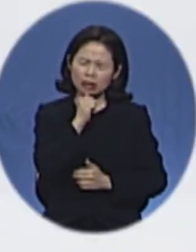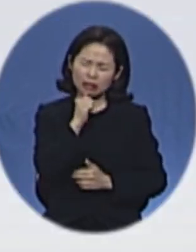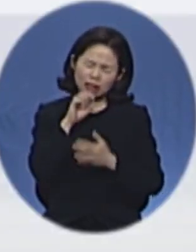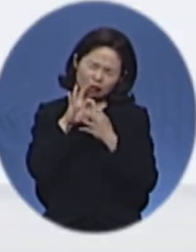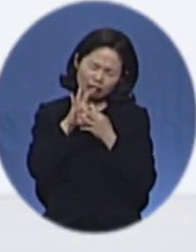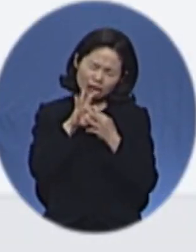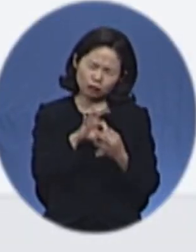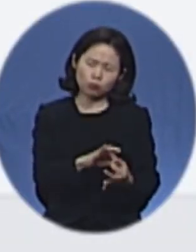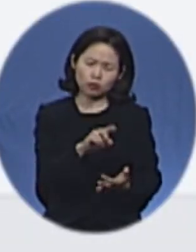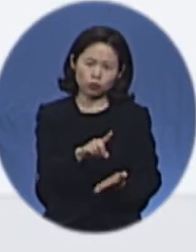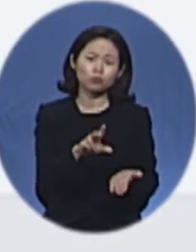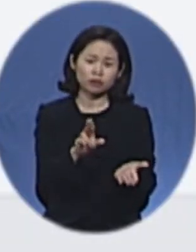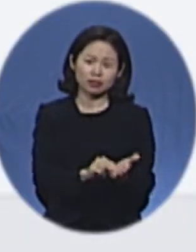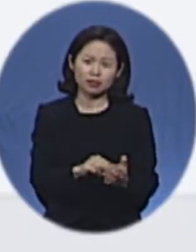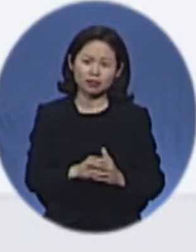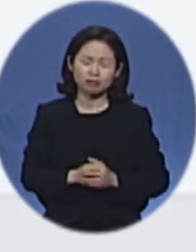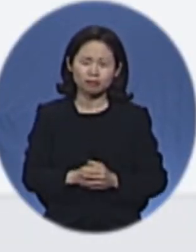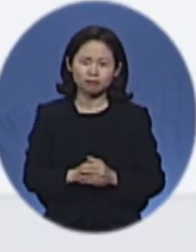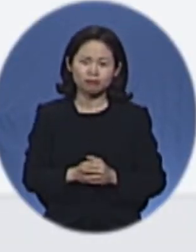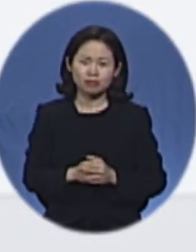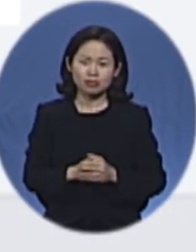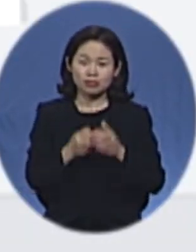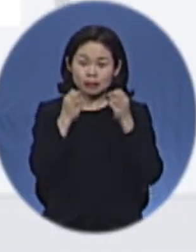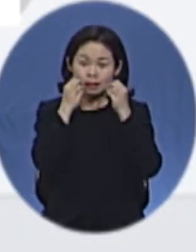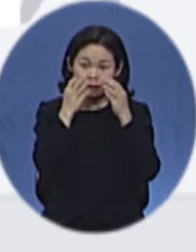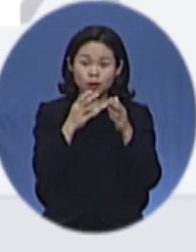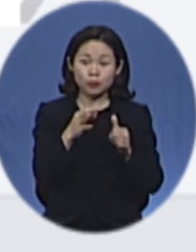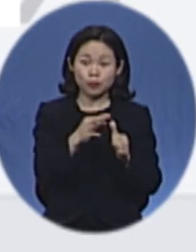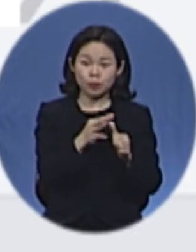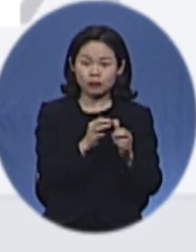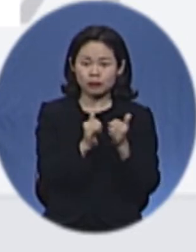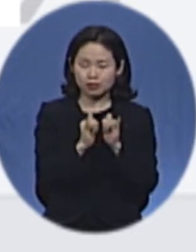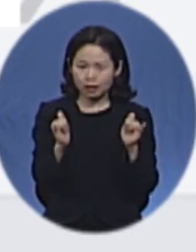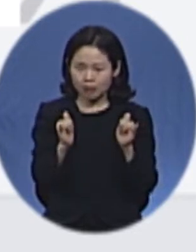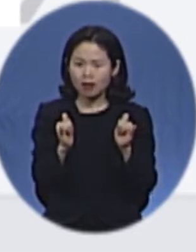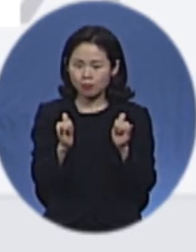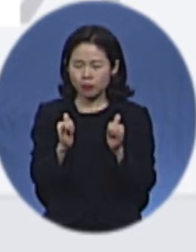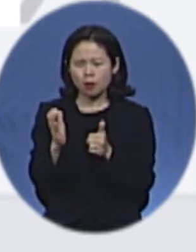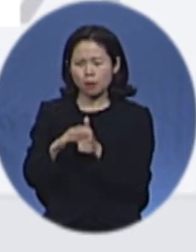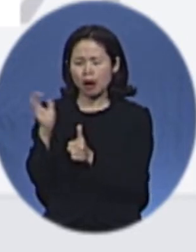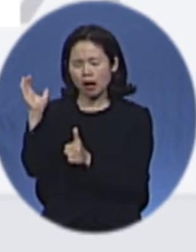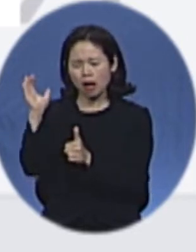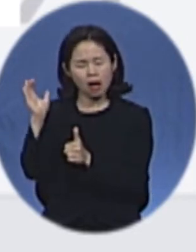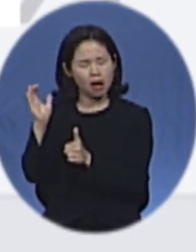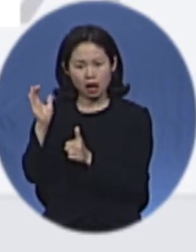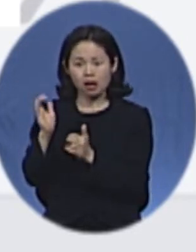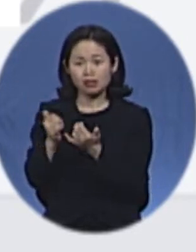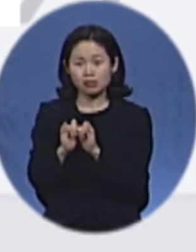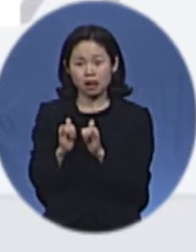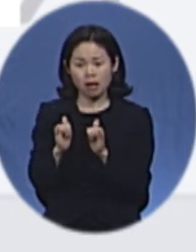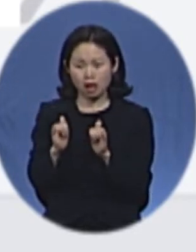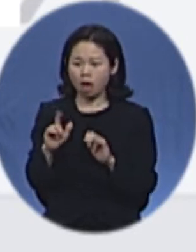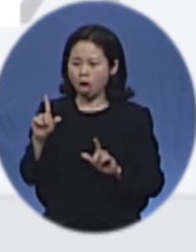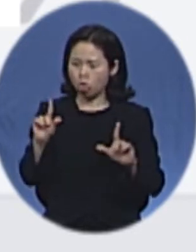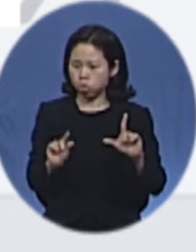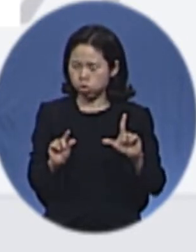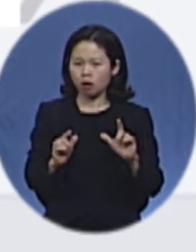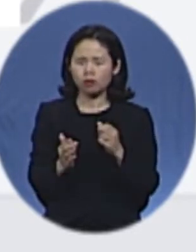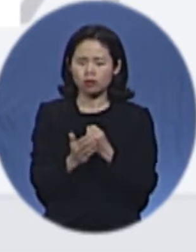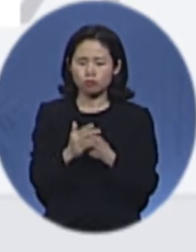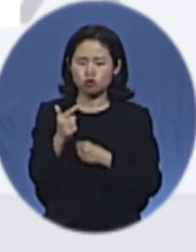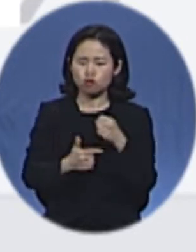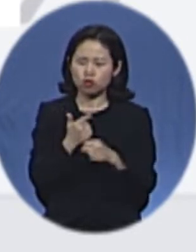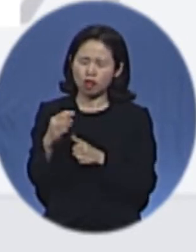점도 문제입니다. 신규 수급자에 비해 수급자 신분에서 벗어나는 탈수급자 비율이 낮아 6년